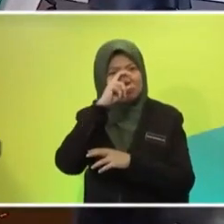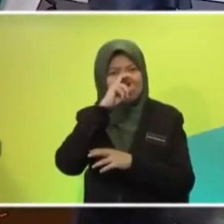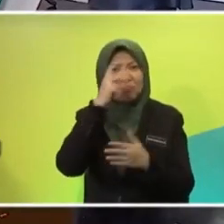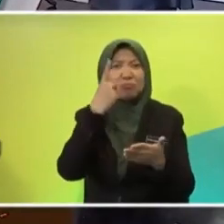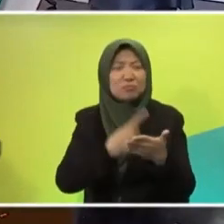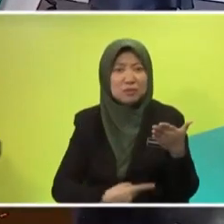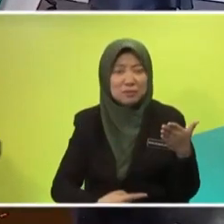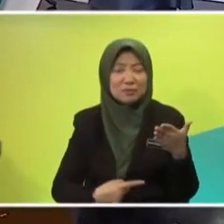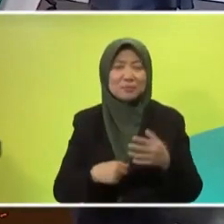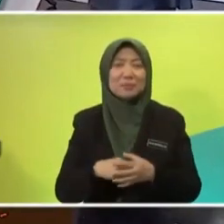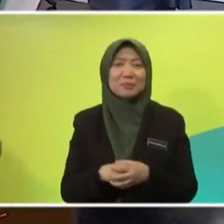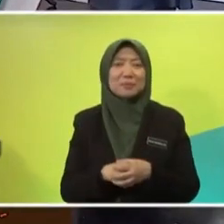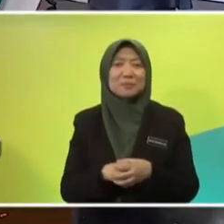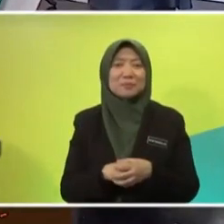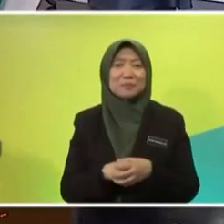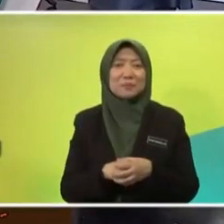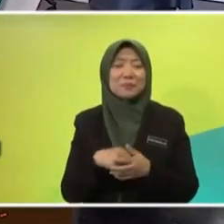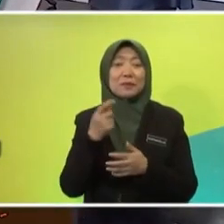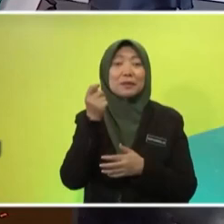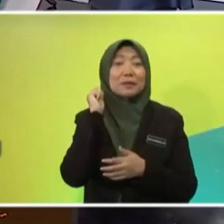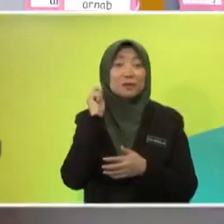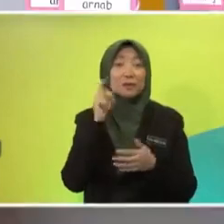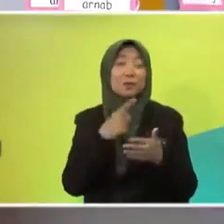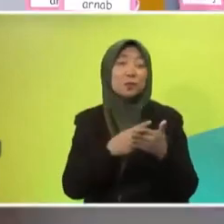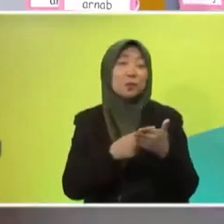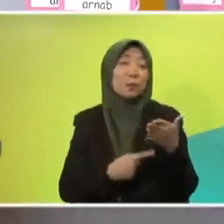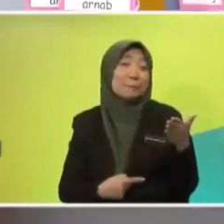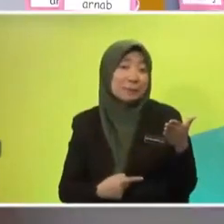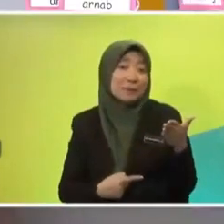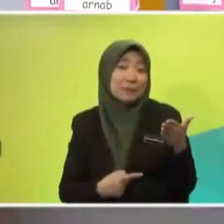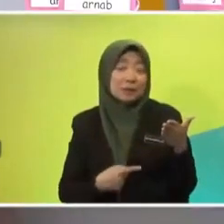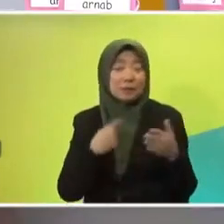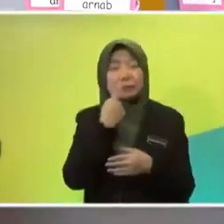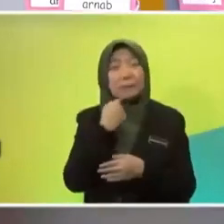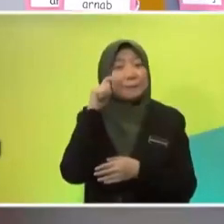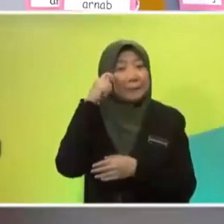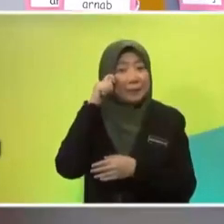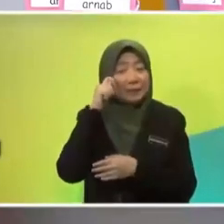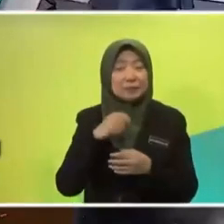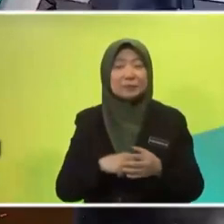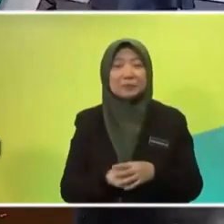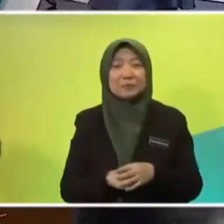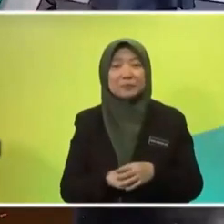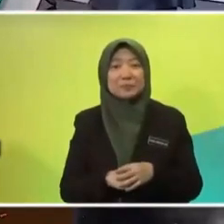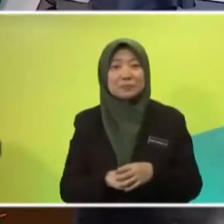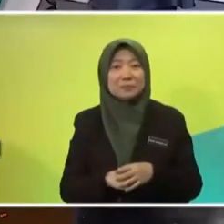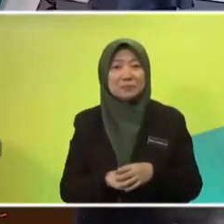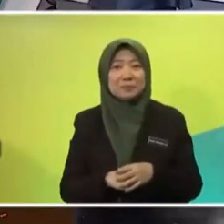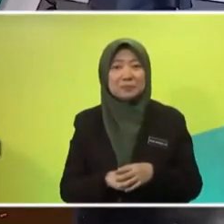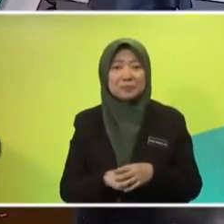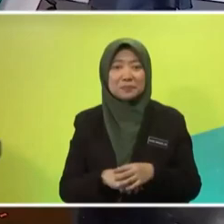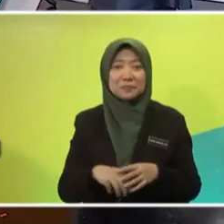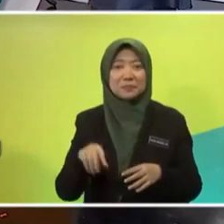Okey, cikgu. Bunyi yang tadi tu, cikgu nak minta saya ke atau cikgu Su yang teka? Okey, cikgu nak